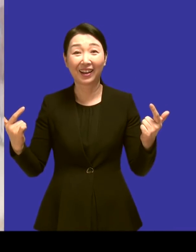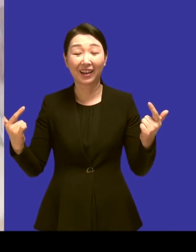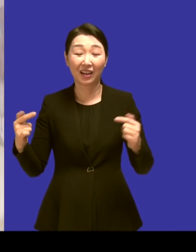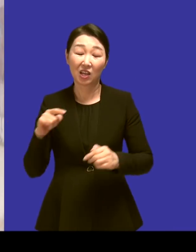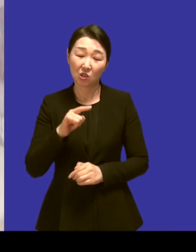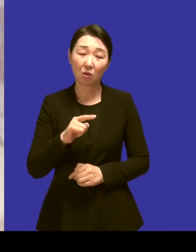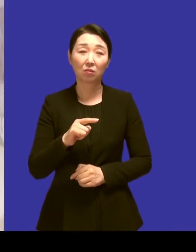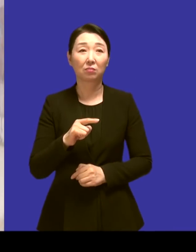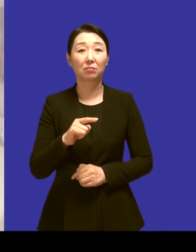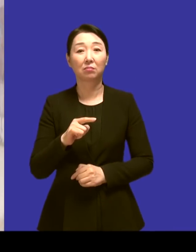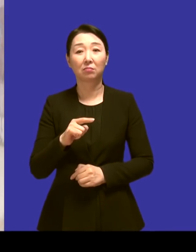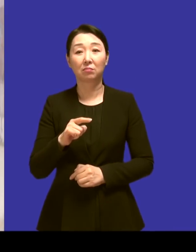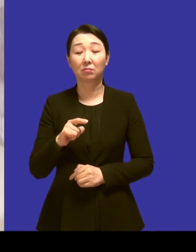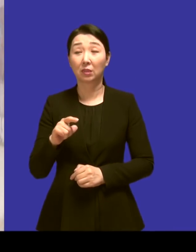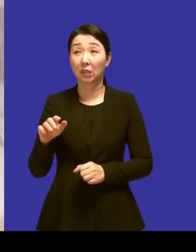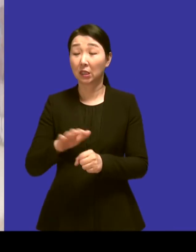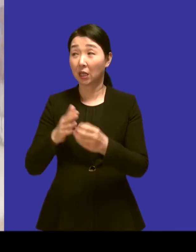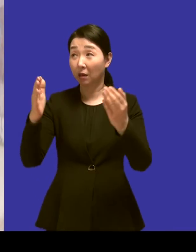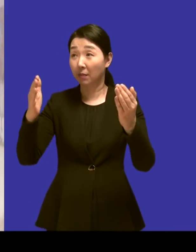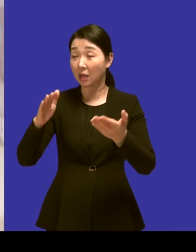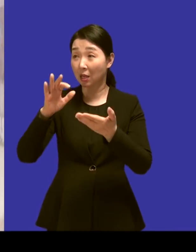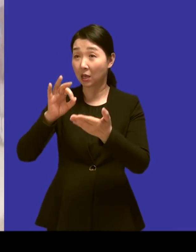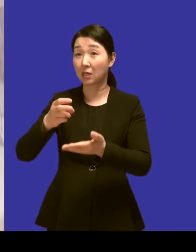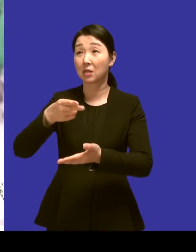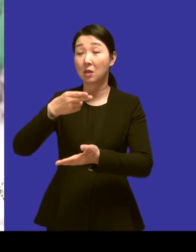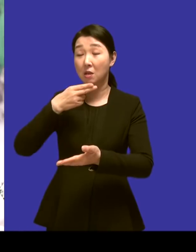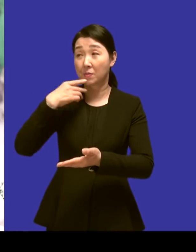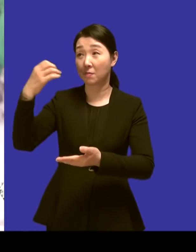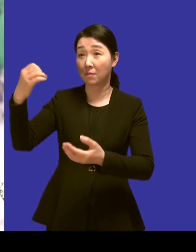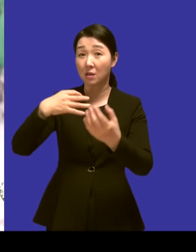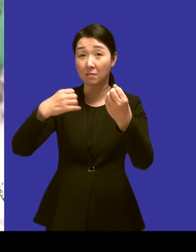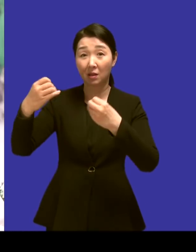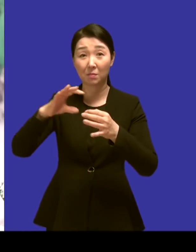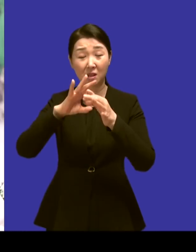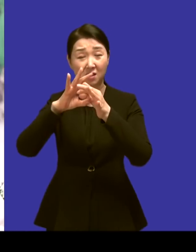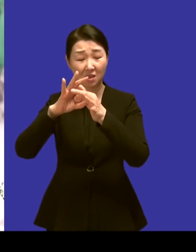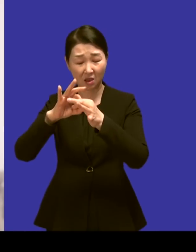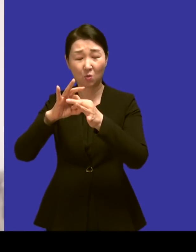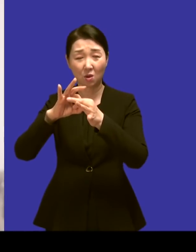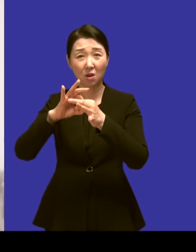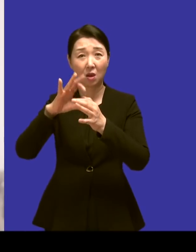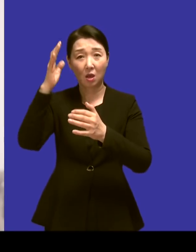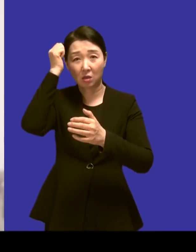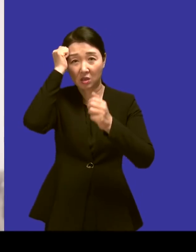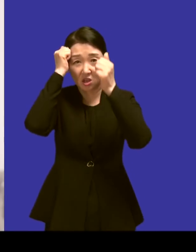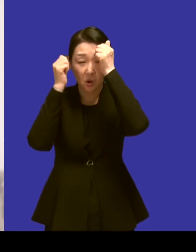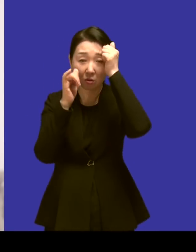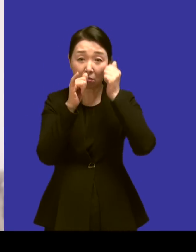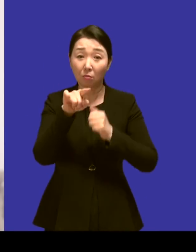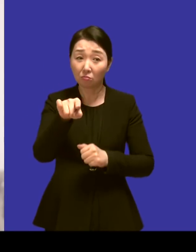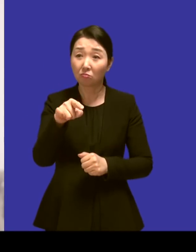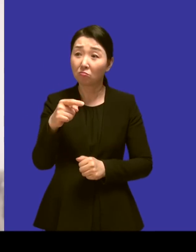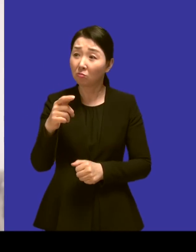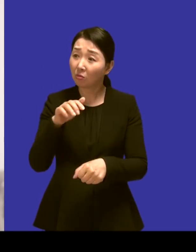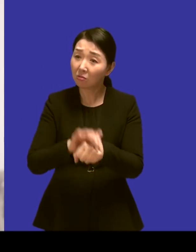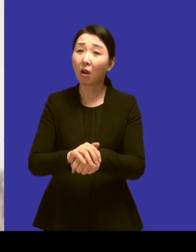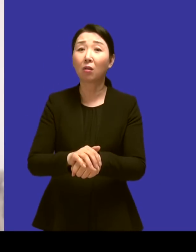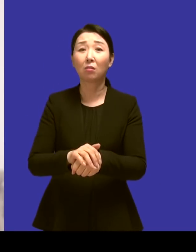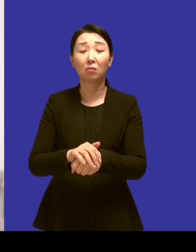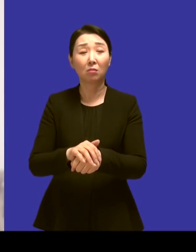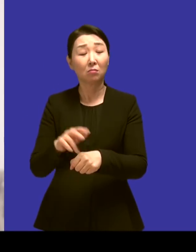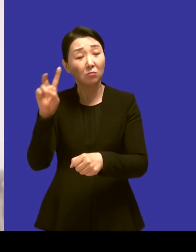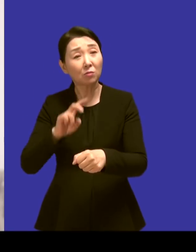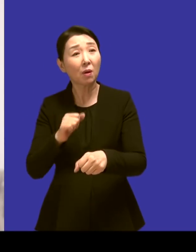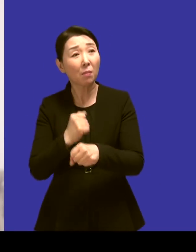그럴 만한 가치가 있는 사람이 아니야가 계속 남아 있어요. 사람들이 저한테 형 잘해요, 형 좋아요, 형 만드는 음악